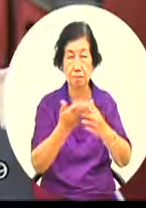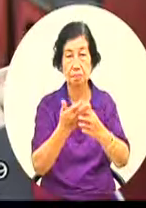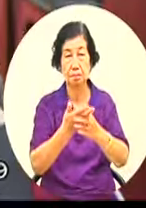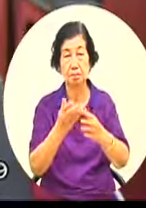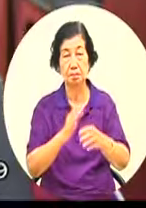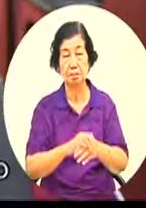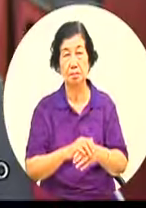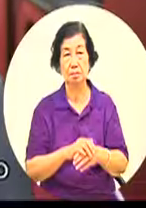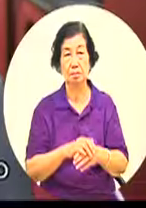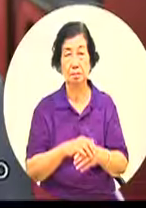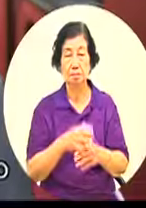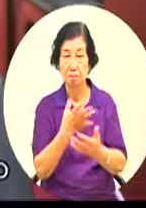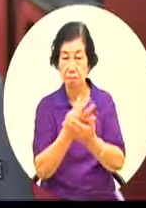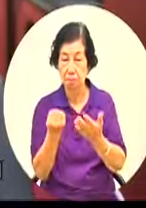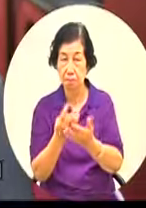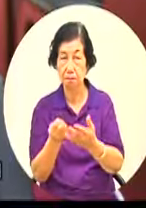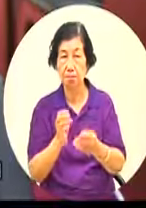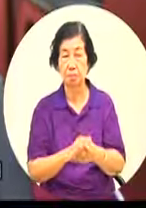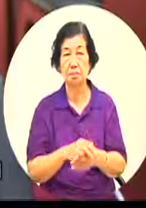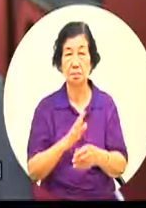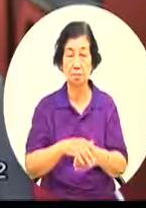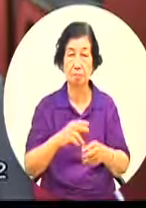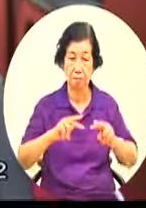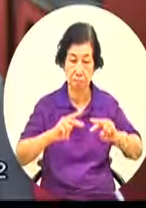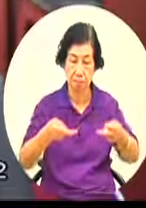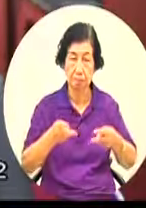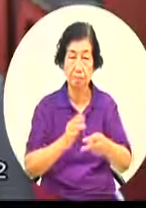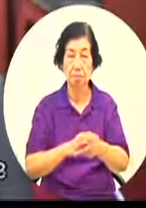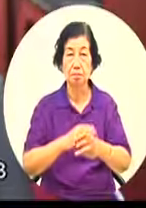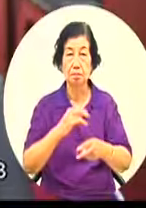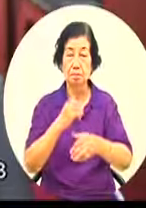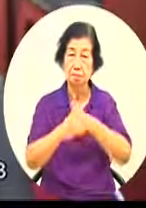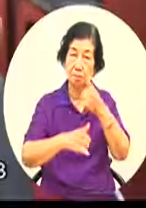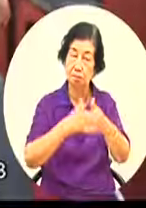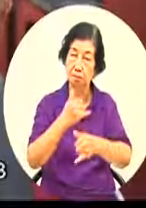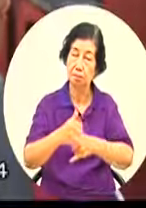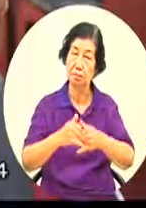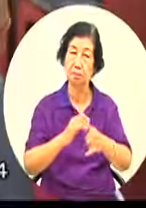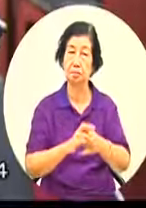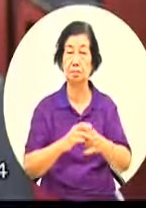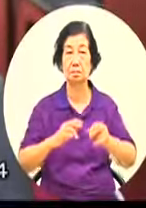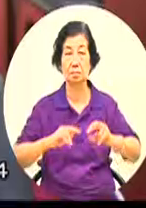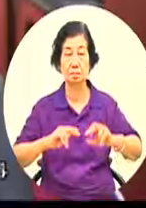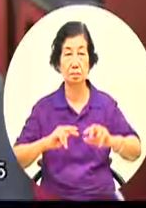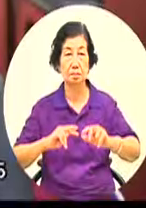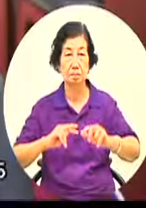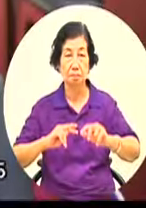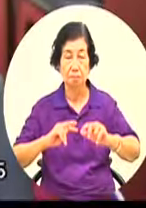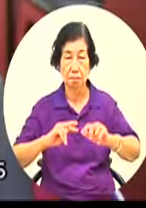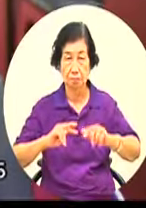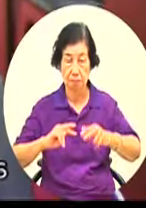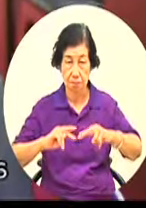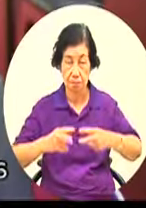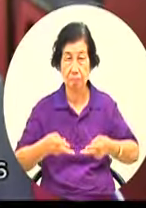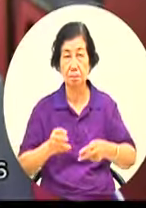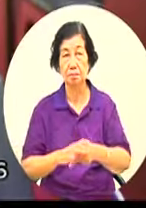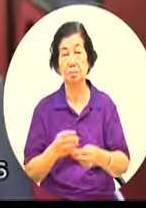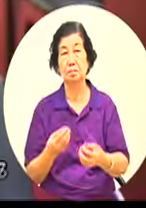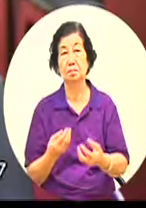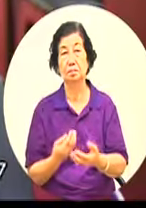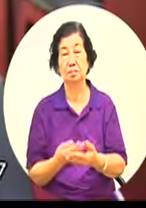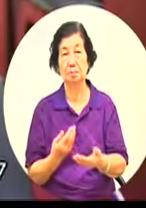的空间有哪些，该怎么去活化，也带头起了作用，有先活化了一个某